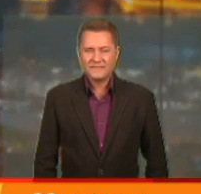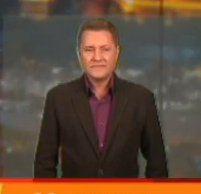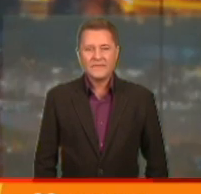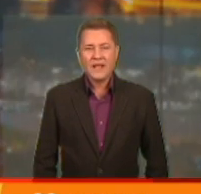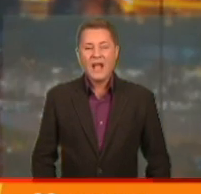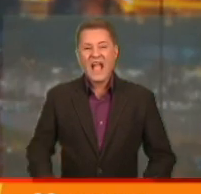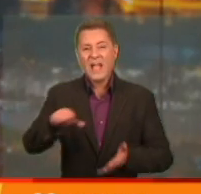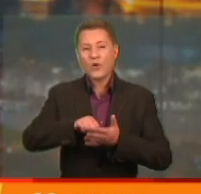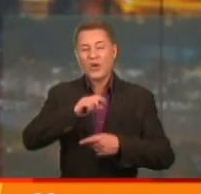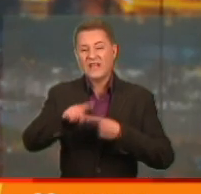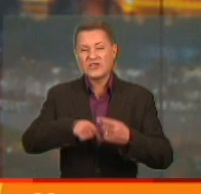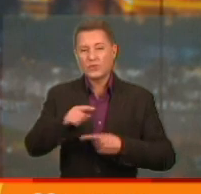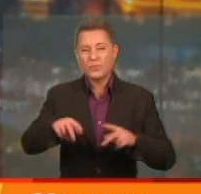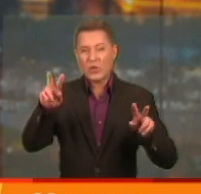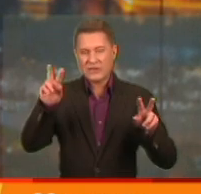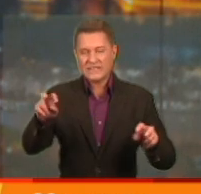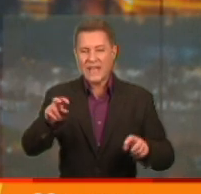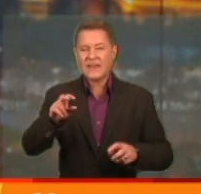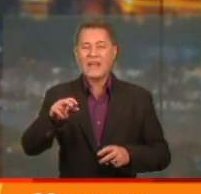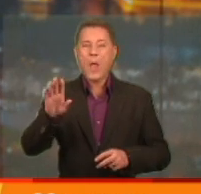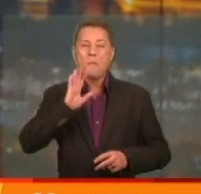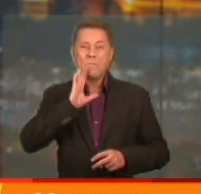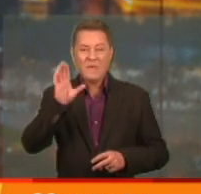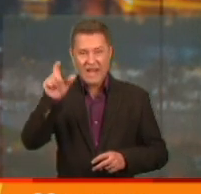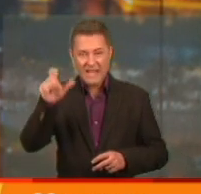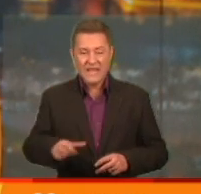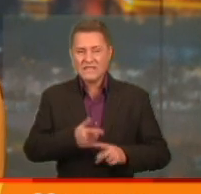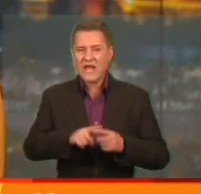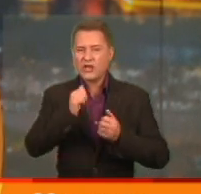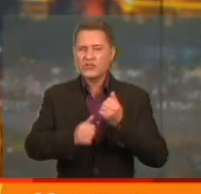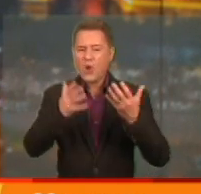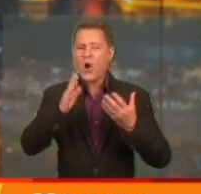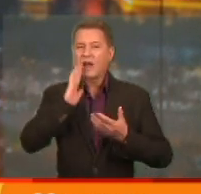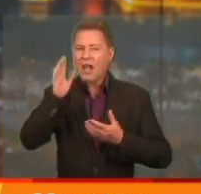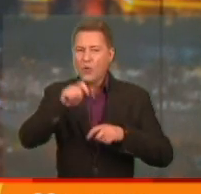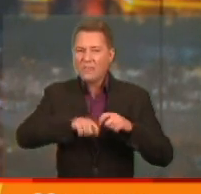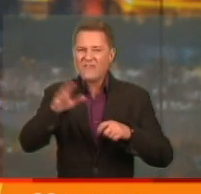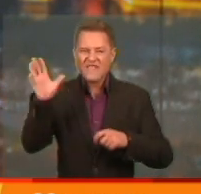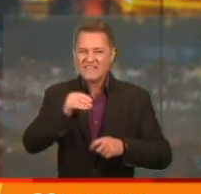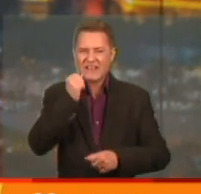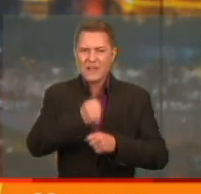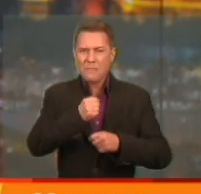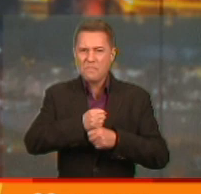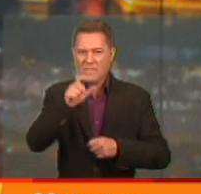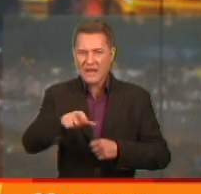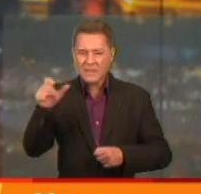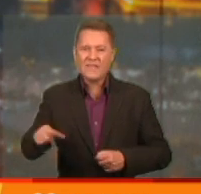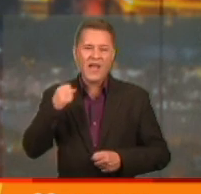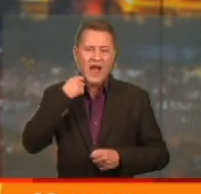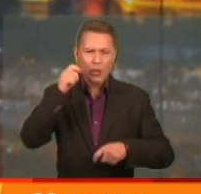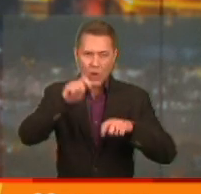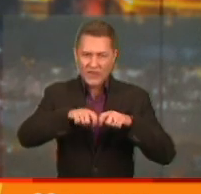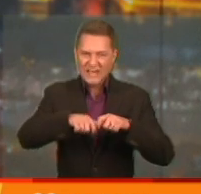Герої наступної серії «Іншорідних» – Бернар Вілем, бельгієць, який щоранку перевіряє всіх своїх співробітників на алкотестері.